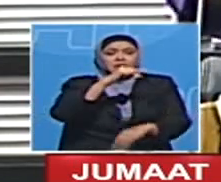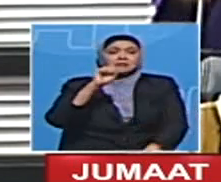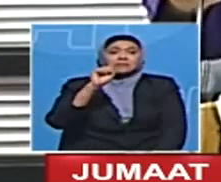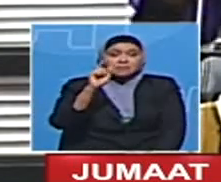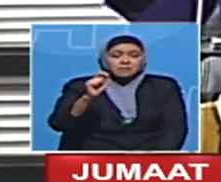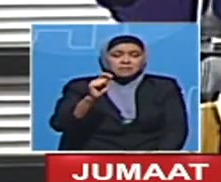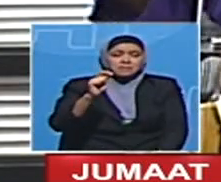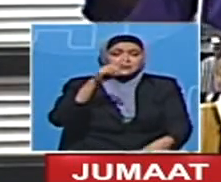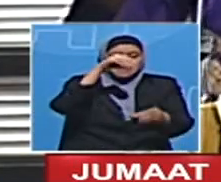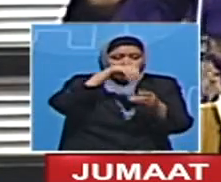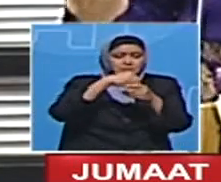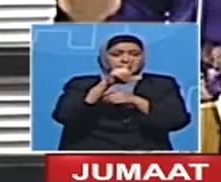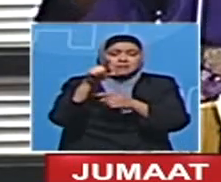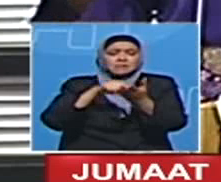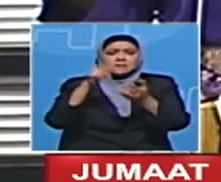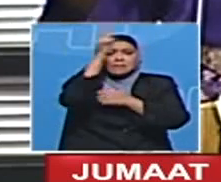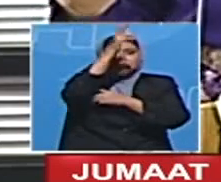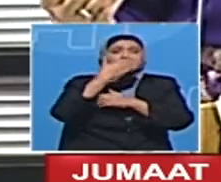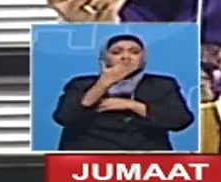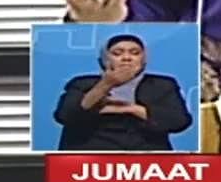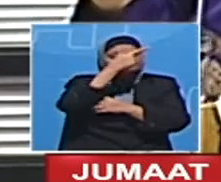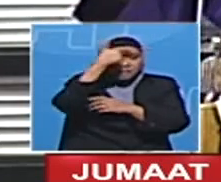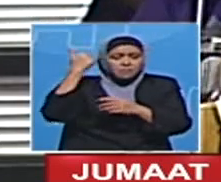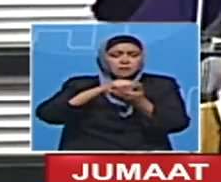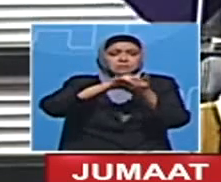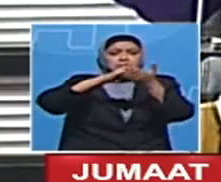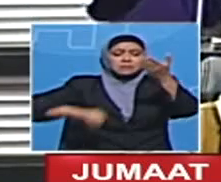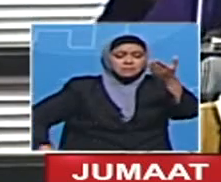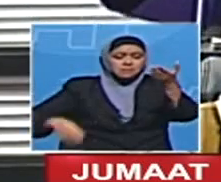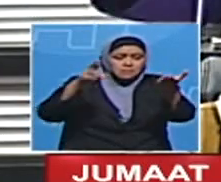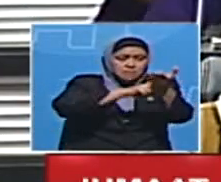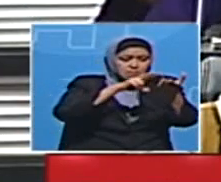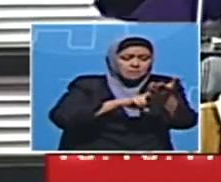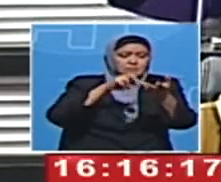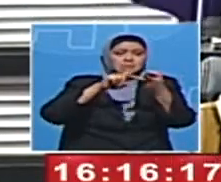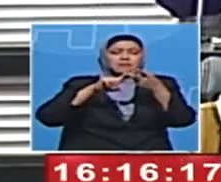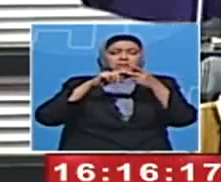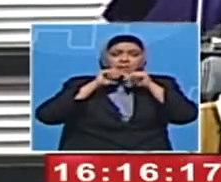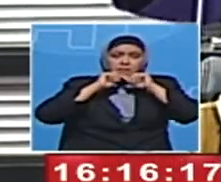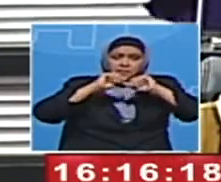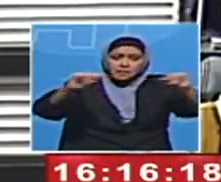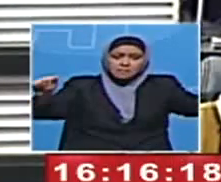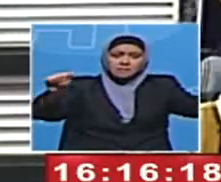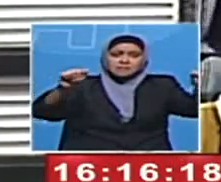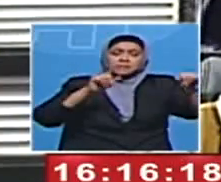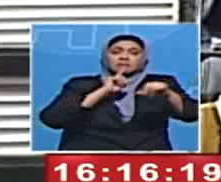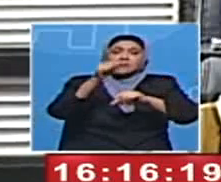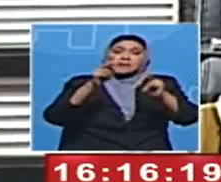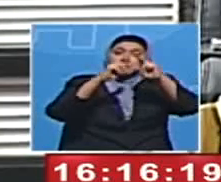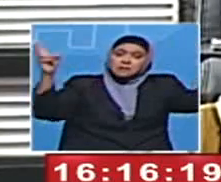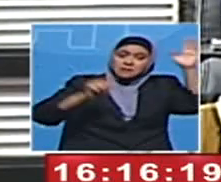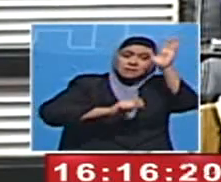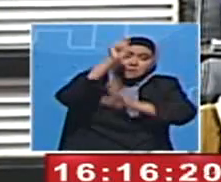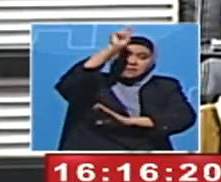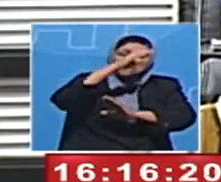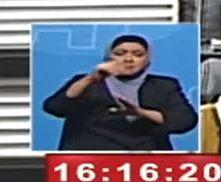kasih kerana pematuhan dalam pendaftaran dan pengisytiharannya pengisytiharannya amat tinggi